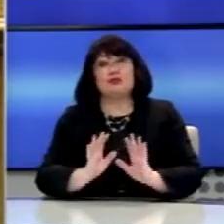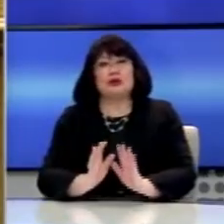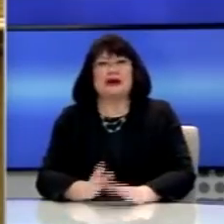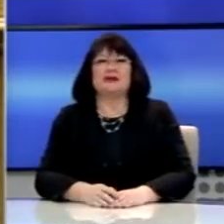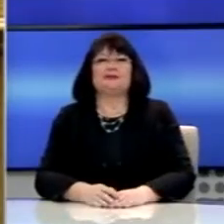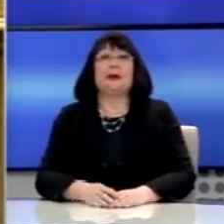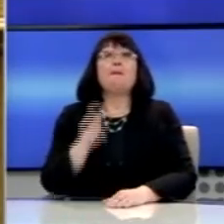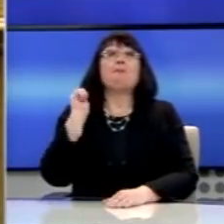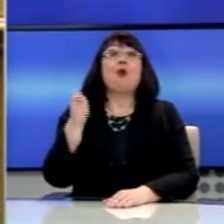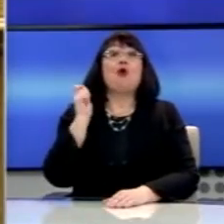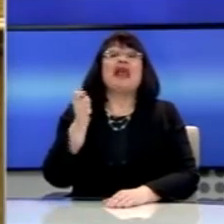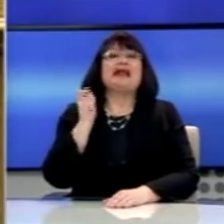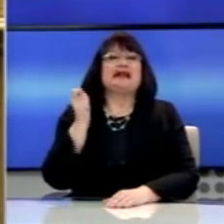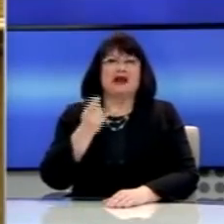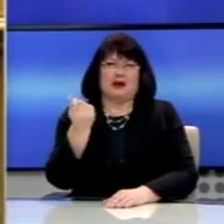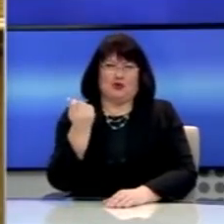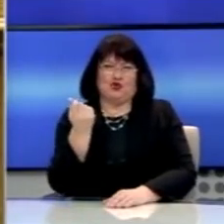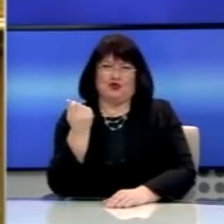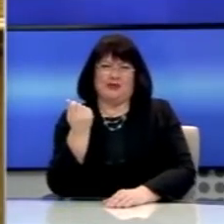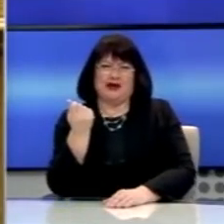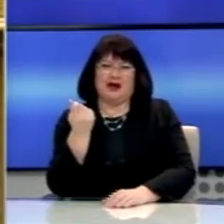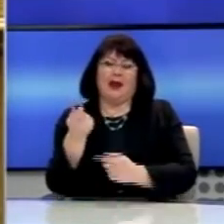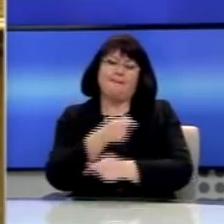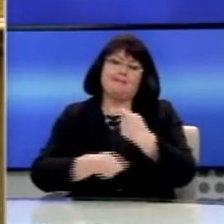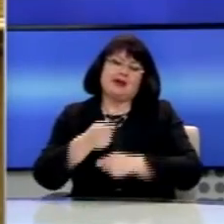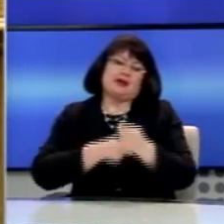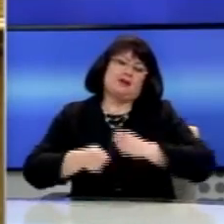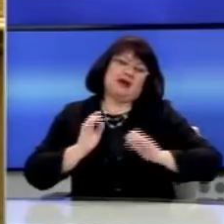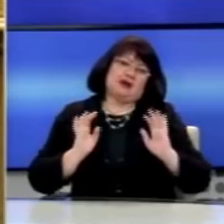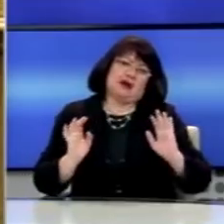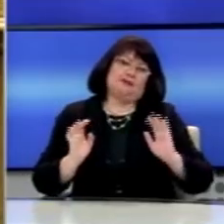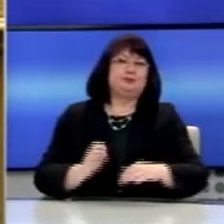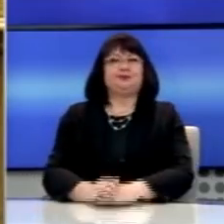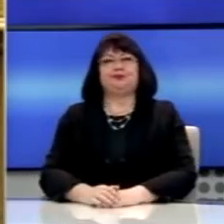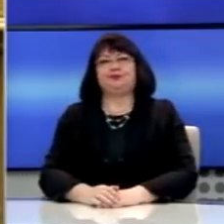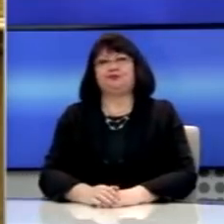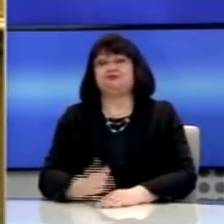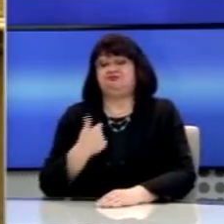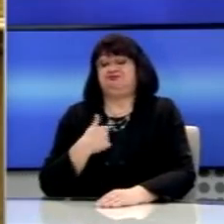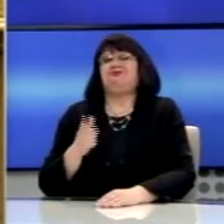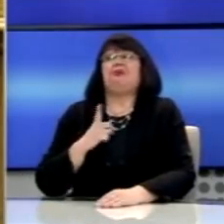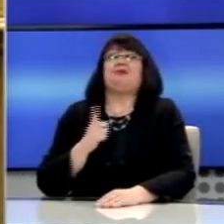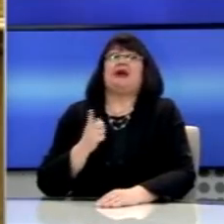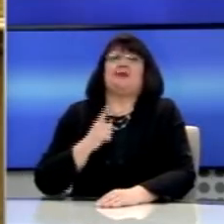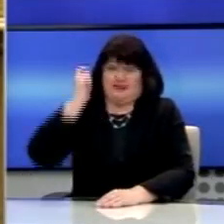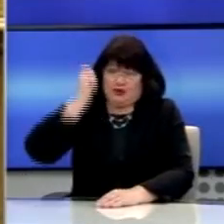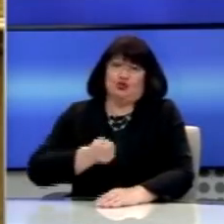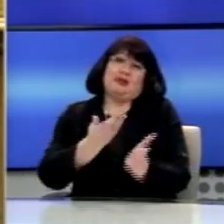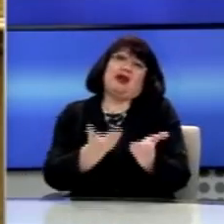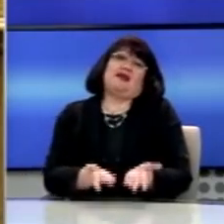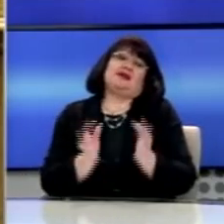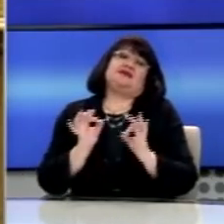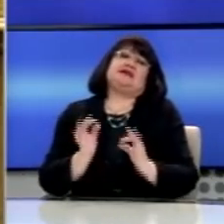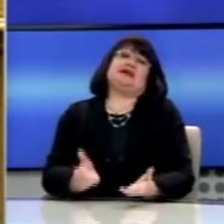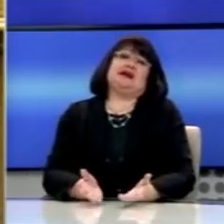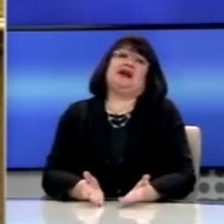Είναι πολιτικά, οικονομικά, επιχειρηματικά. Και δεν περιμέναμε την ομολογία της